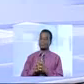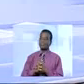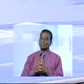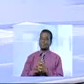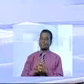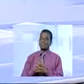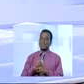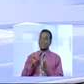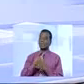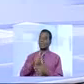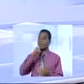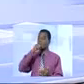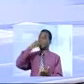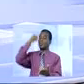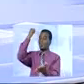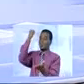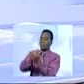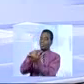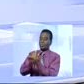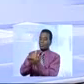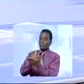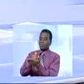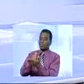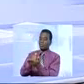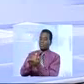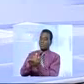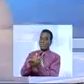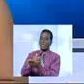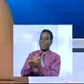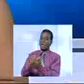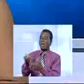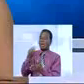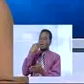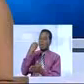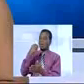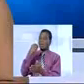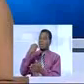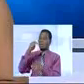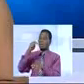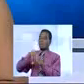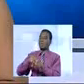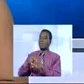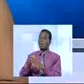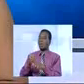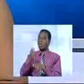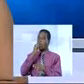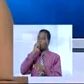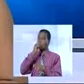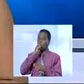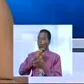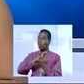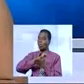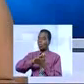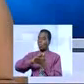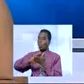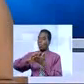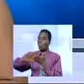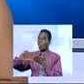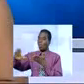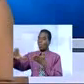Et c'est confirmé, c'est officiel, l'alimentation en eau potable de la ville d'Abidjan,